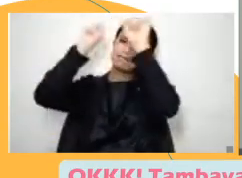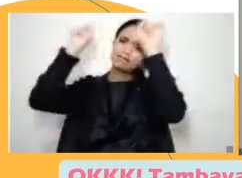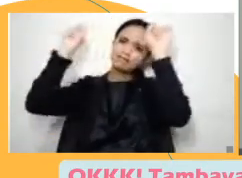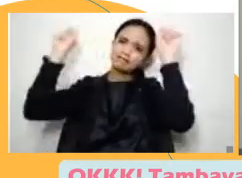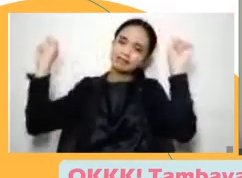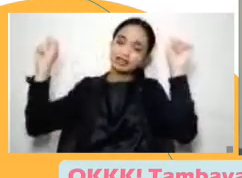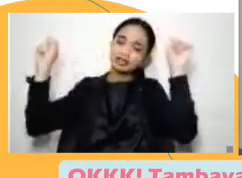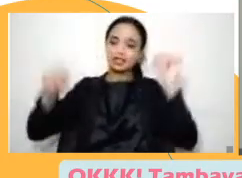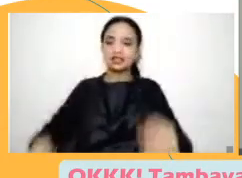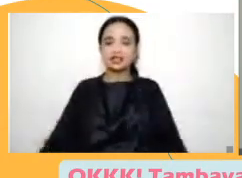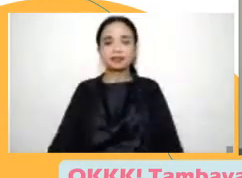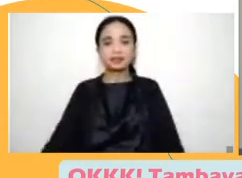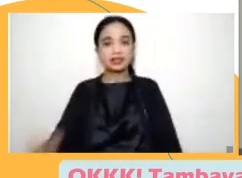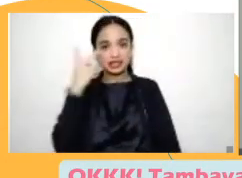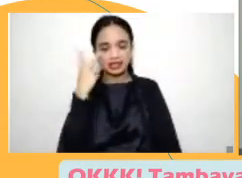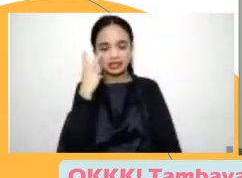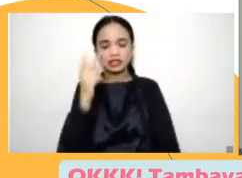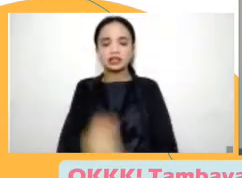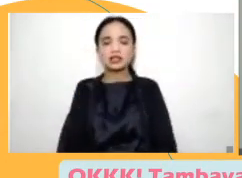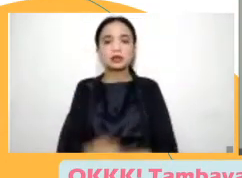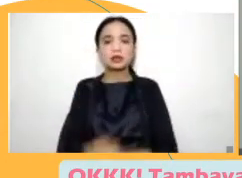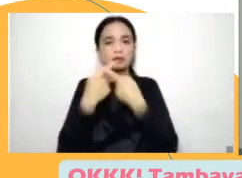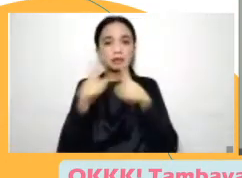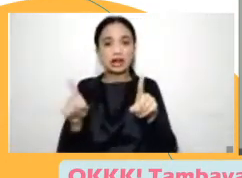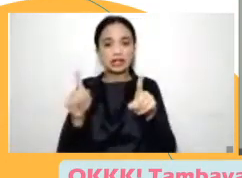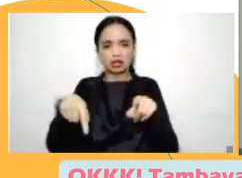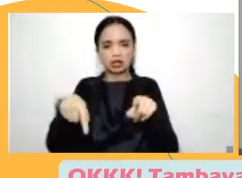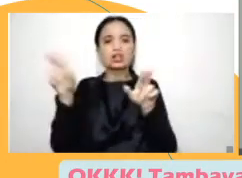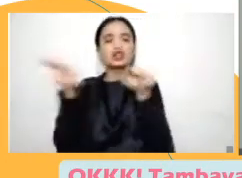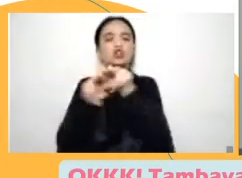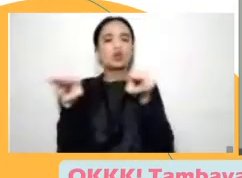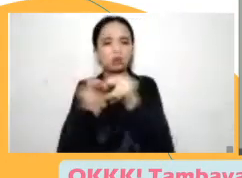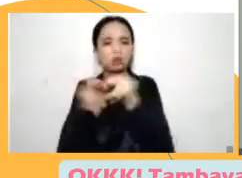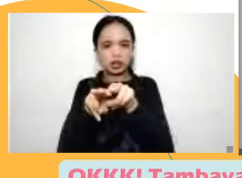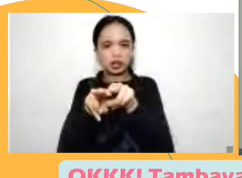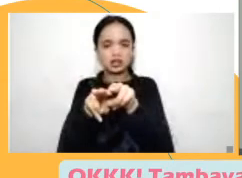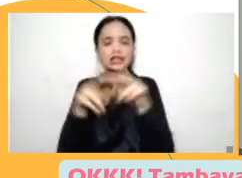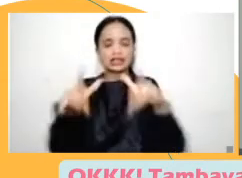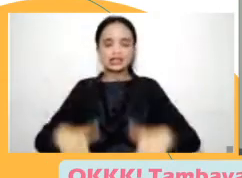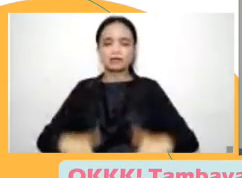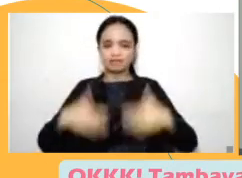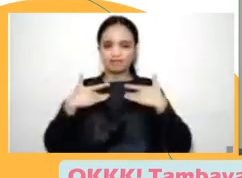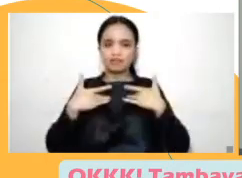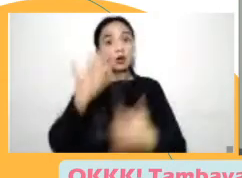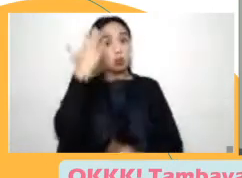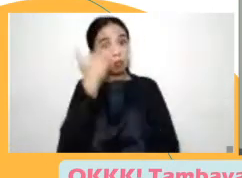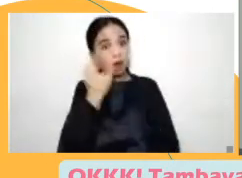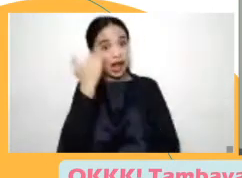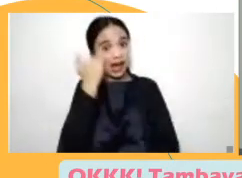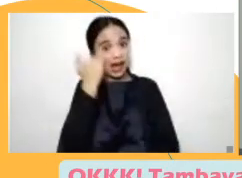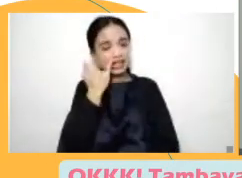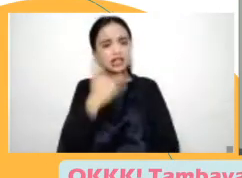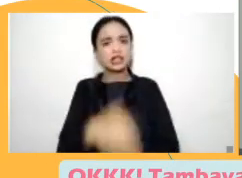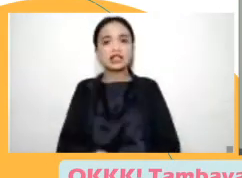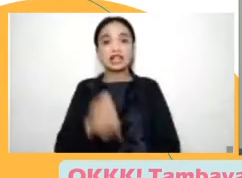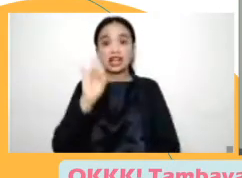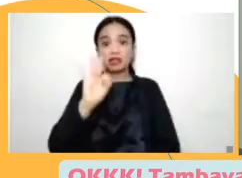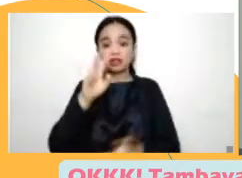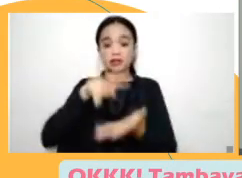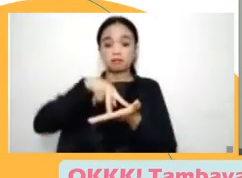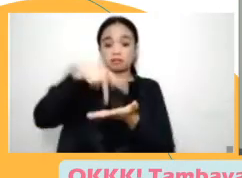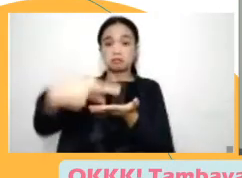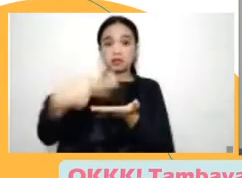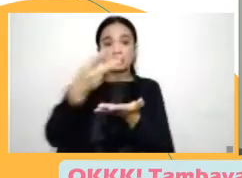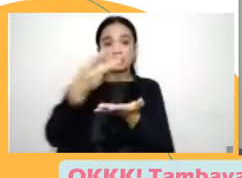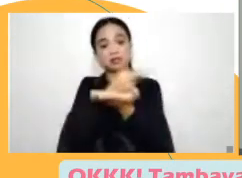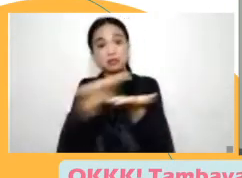paggising at bumabangon sa umaga, pero ito ay normal na bahagi ng buhay. Because only in pagkadapa, no,